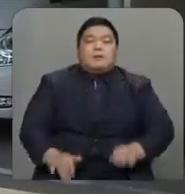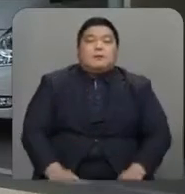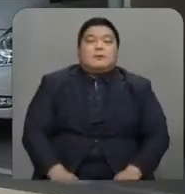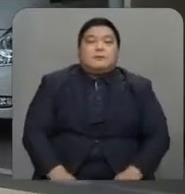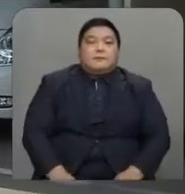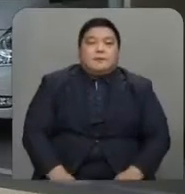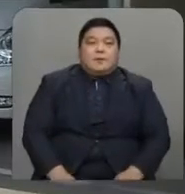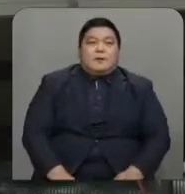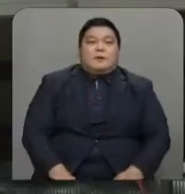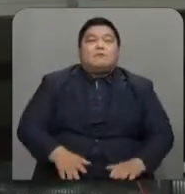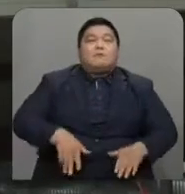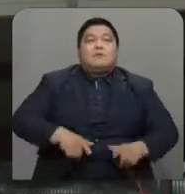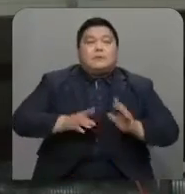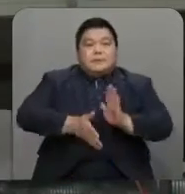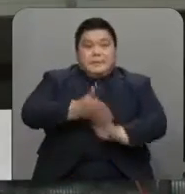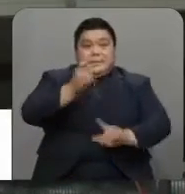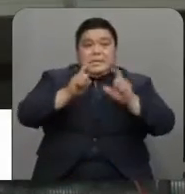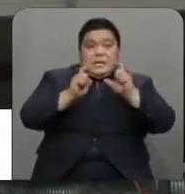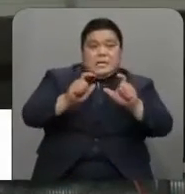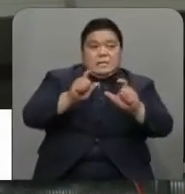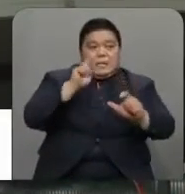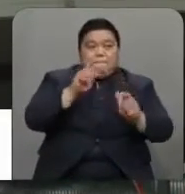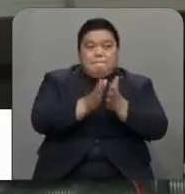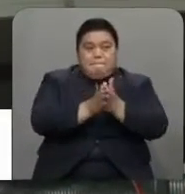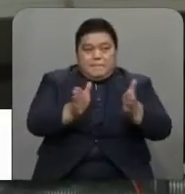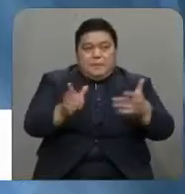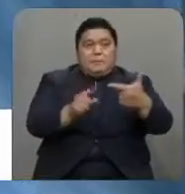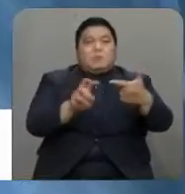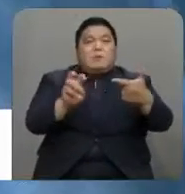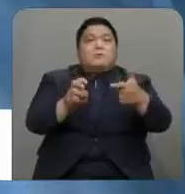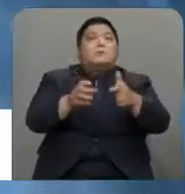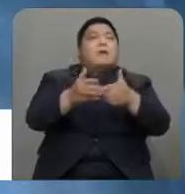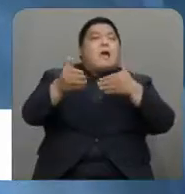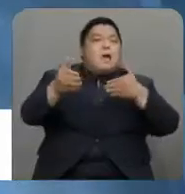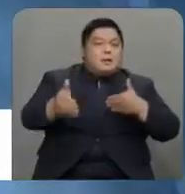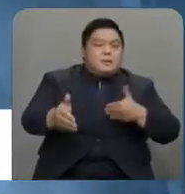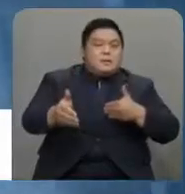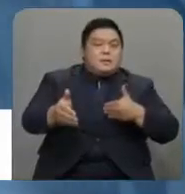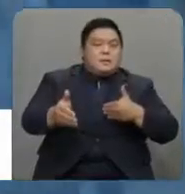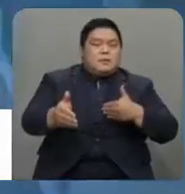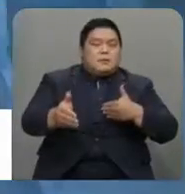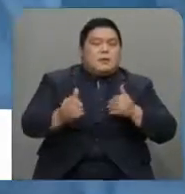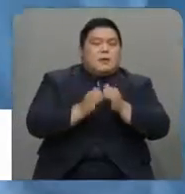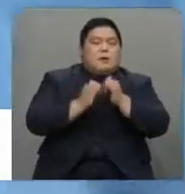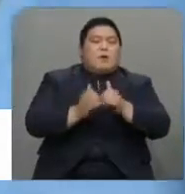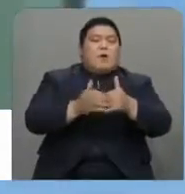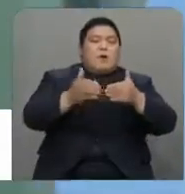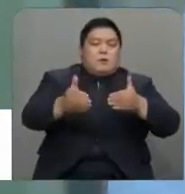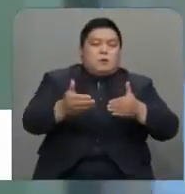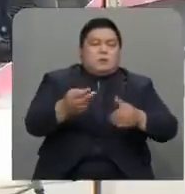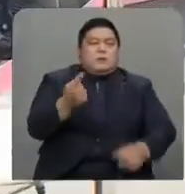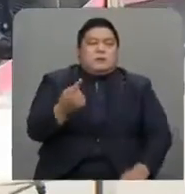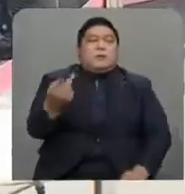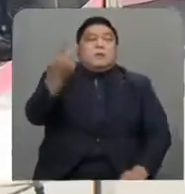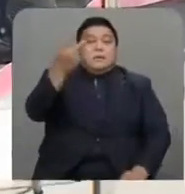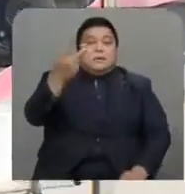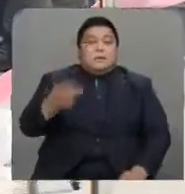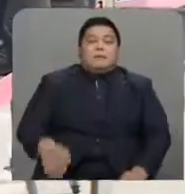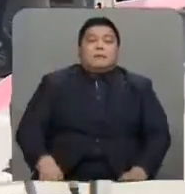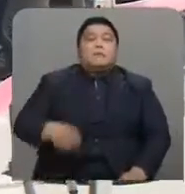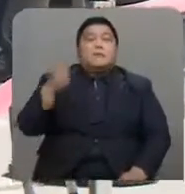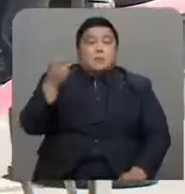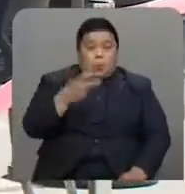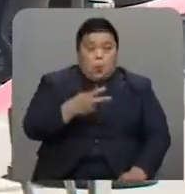파악됐습니다. 이에 따라 춘천시는 내일부터 이달 30일까지 한시적으로 사회적 거리 두기를 2단계로 격상했습니다. 또